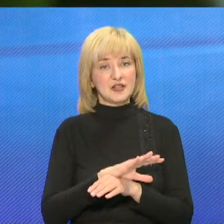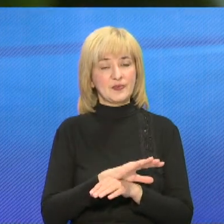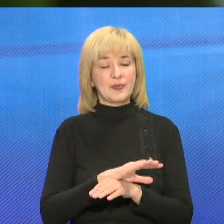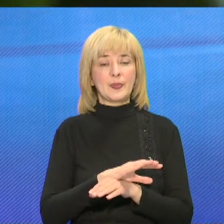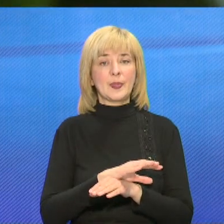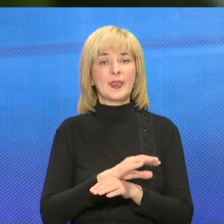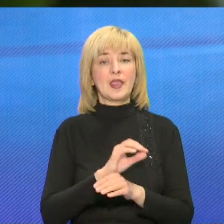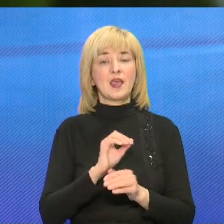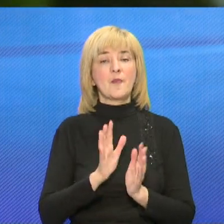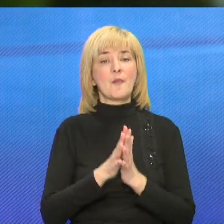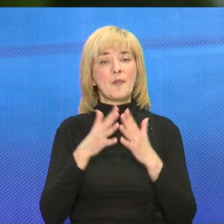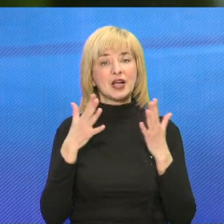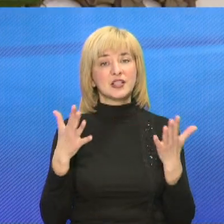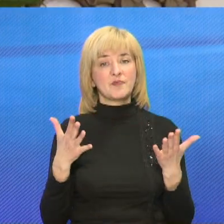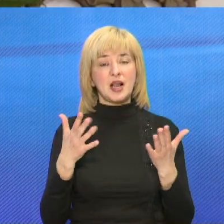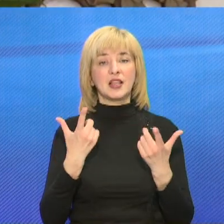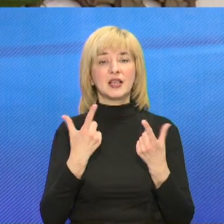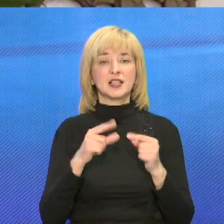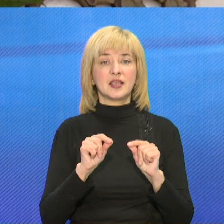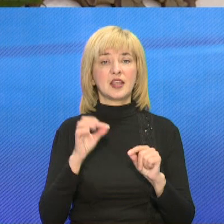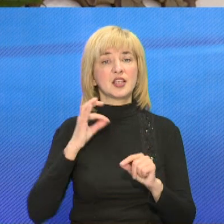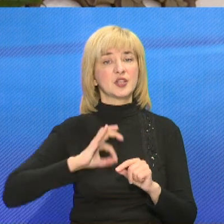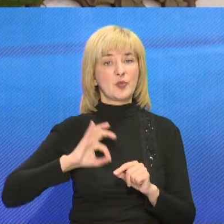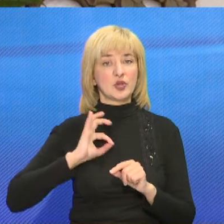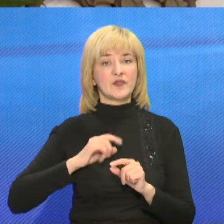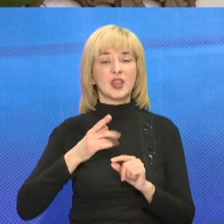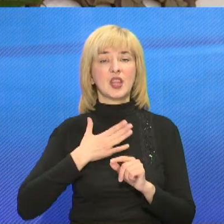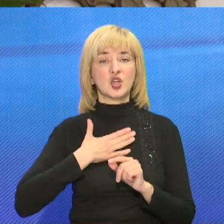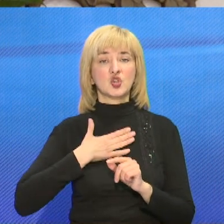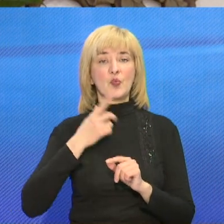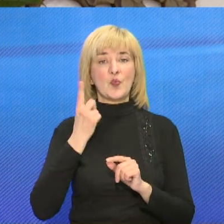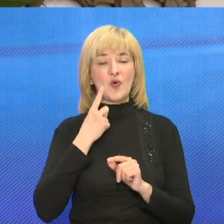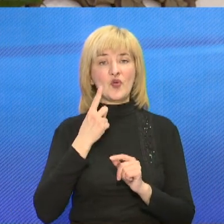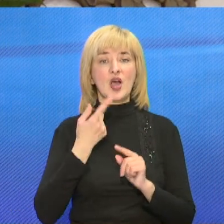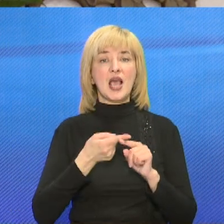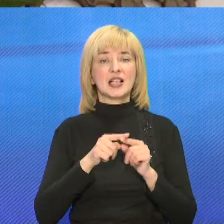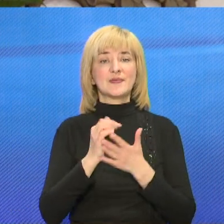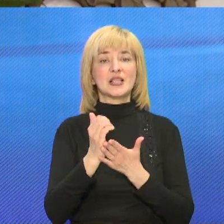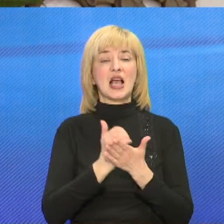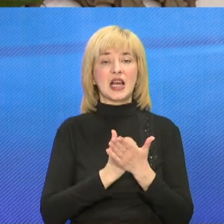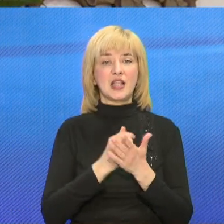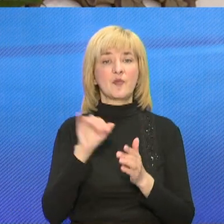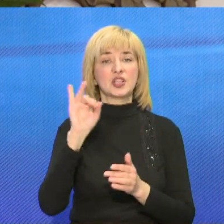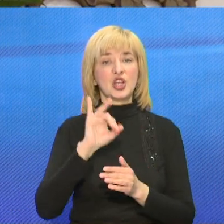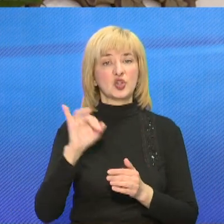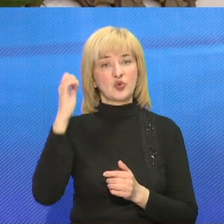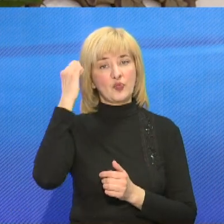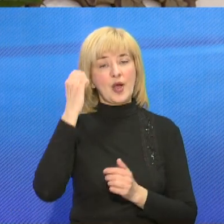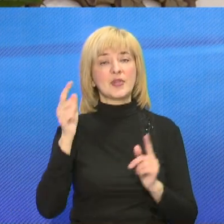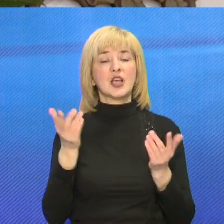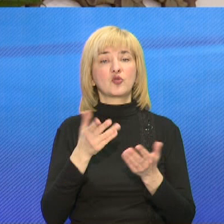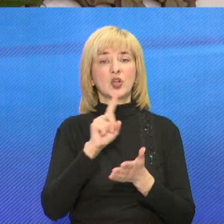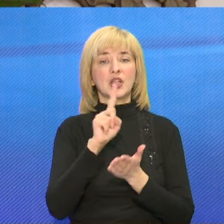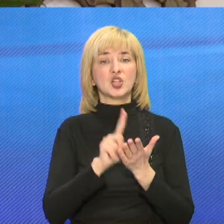где-то использовать нашу мову. Мы вот этим сохраняем ту историческую память, которая должна быть у белорусского